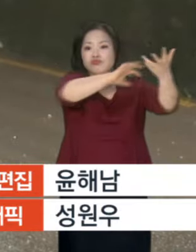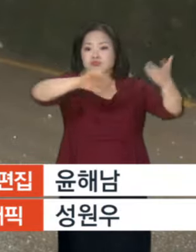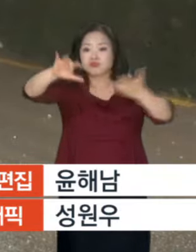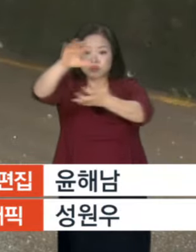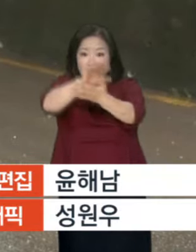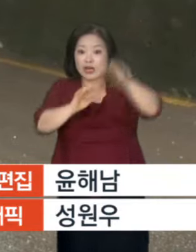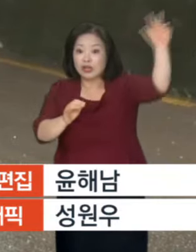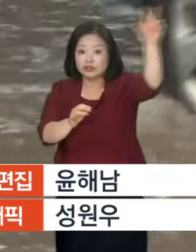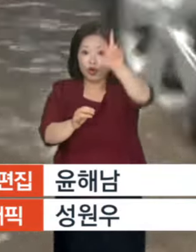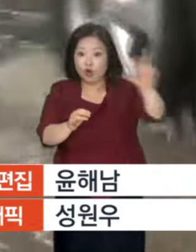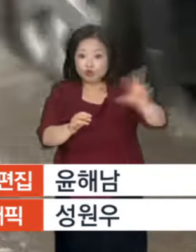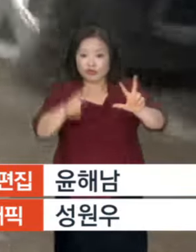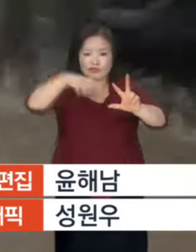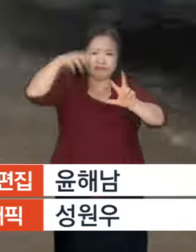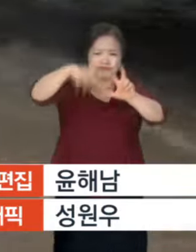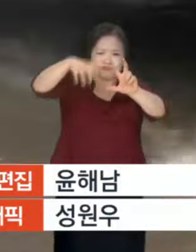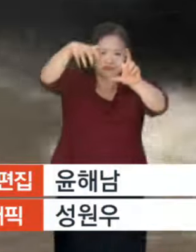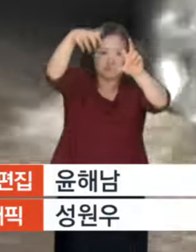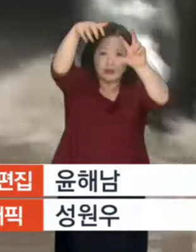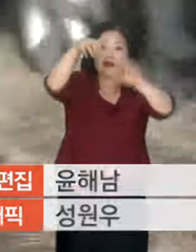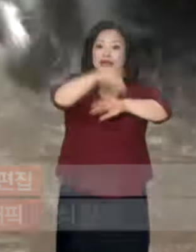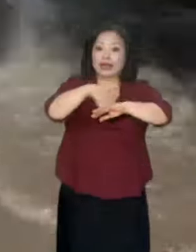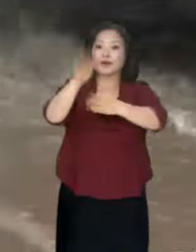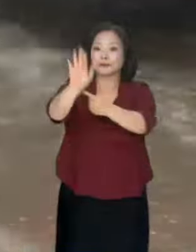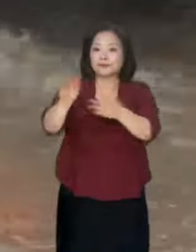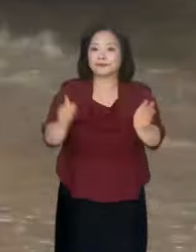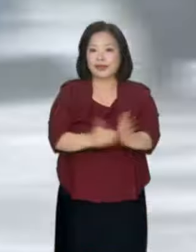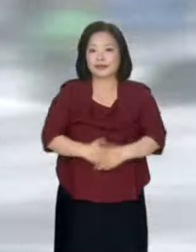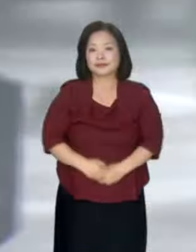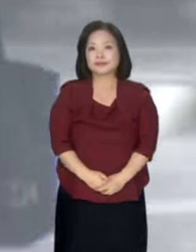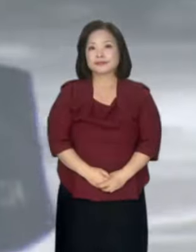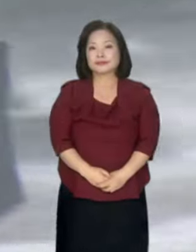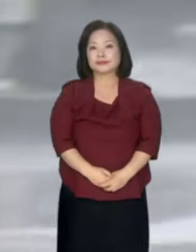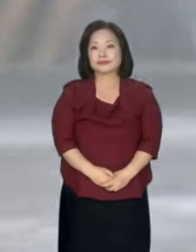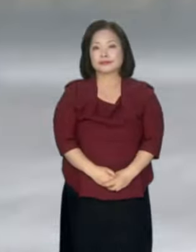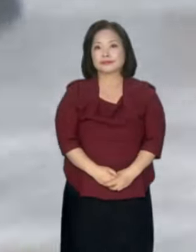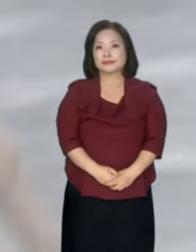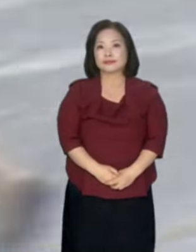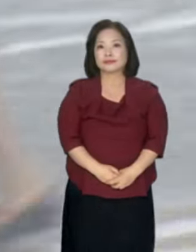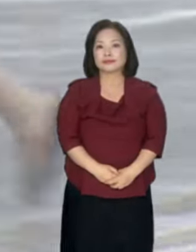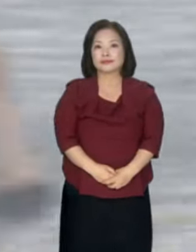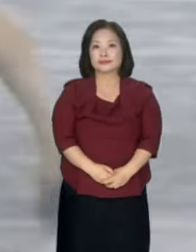전국에 강수가 예상된다고 밝혔습니다. 연합뉴스TV 임학영입니다.